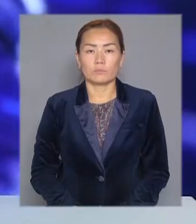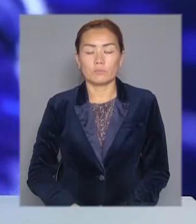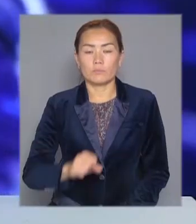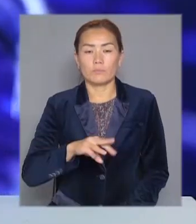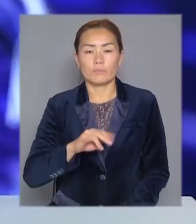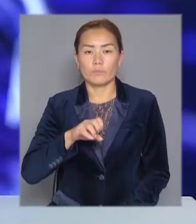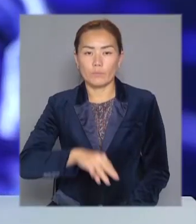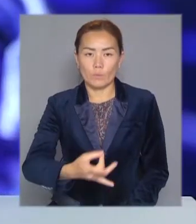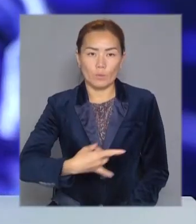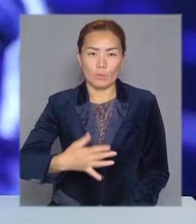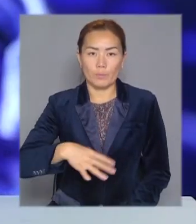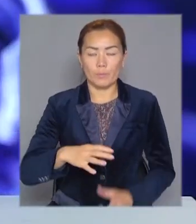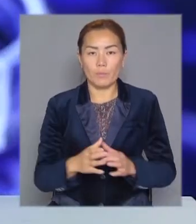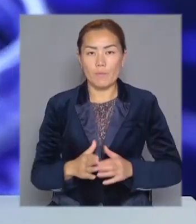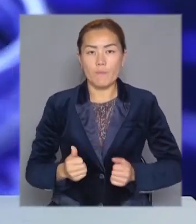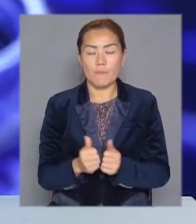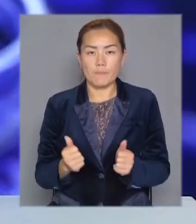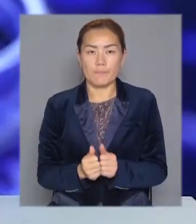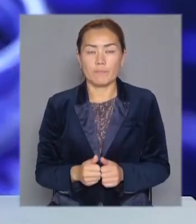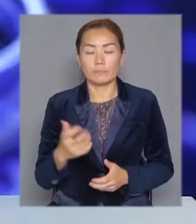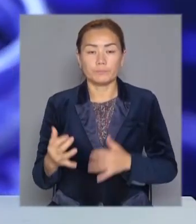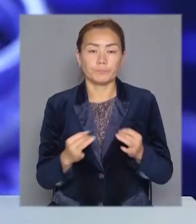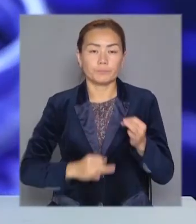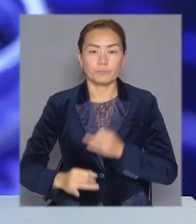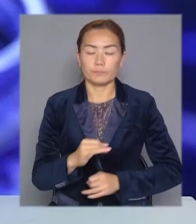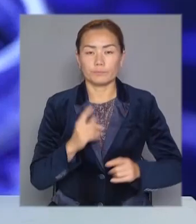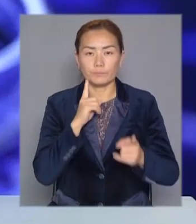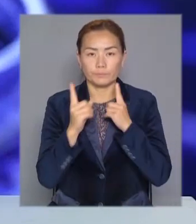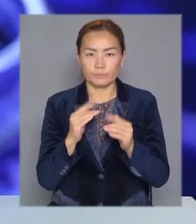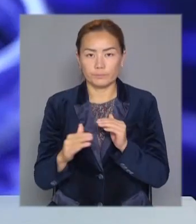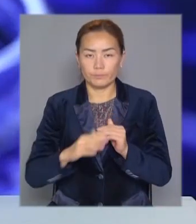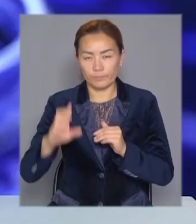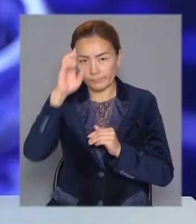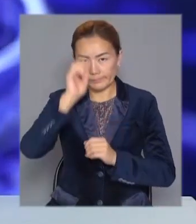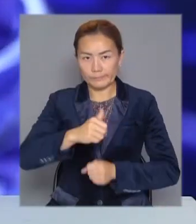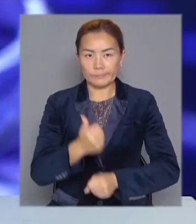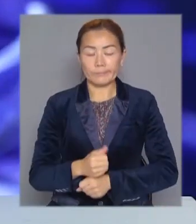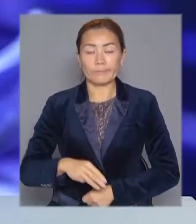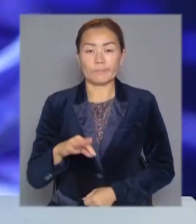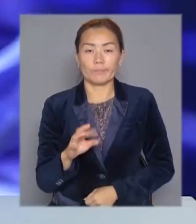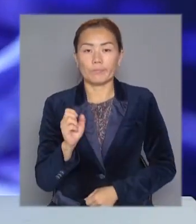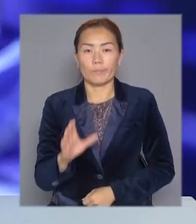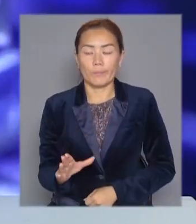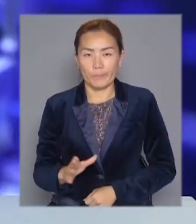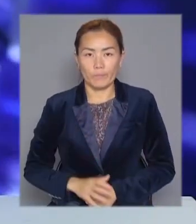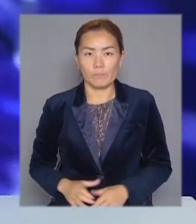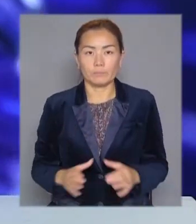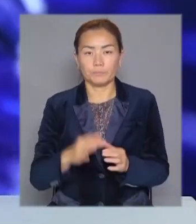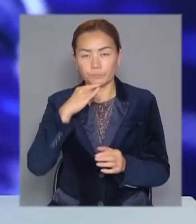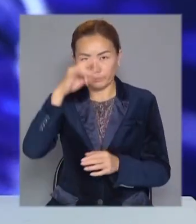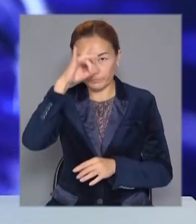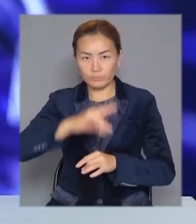Аманат партиясы Атырау облыстық филиалы жанындағы талқылау қоғамдық диалог алаңында мемлекет басшысы Қасым-Жомарт Кемелұлы Тоқаевтың